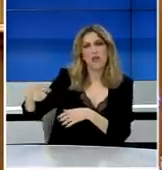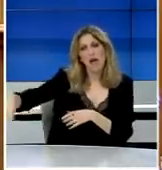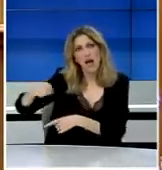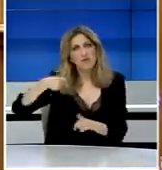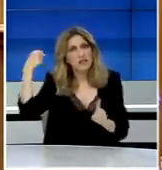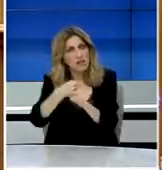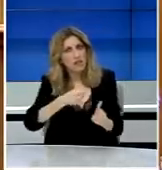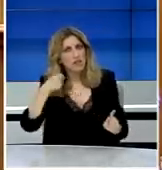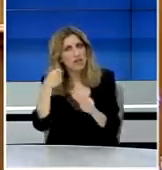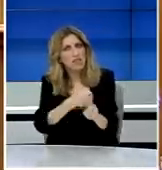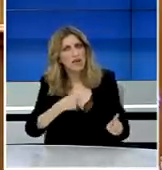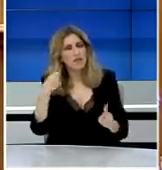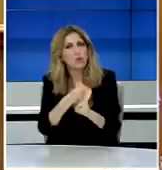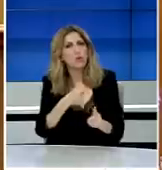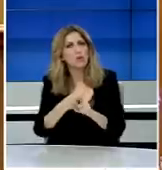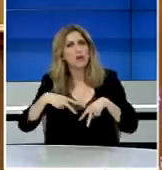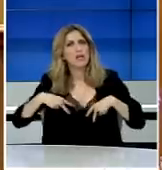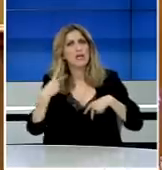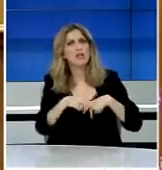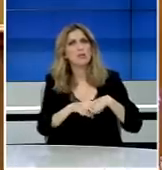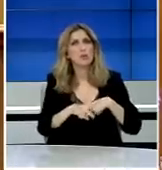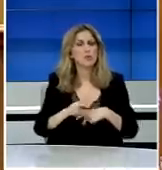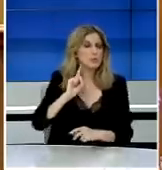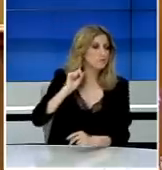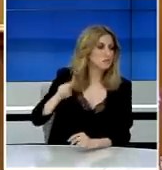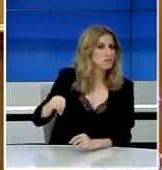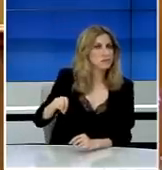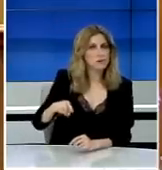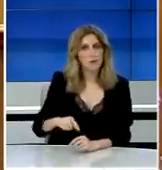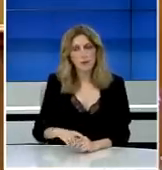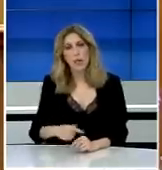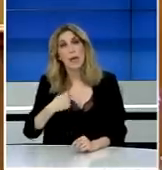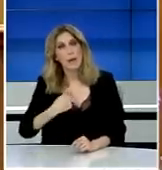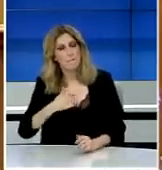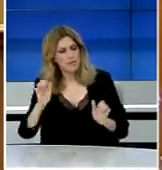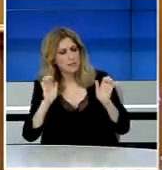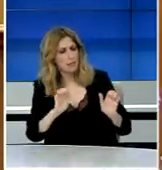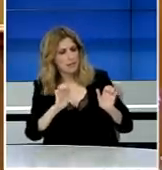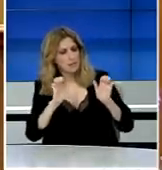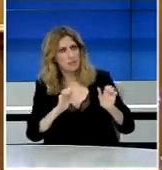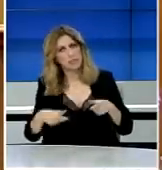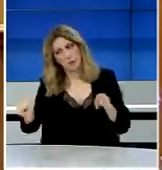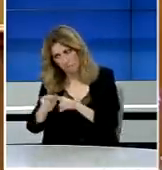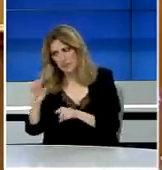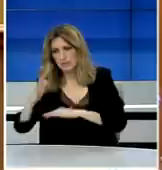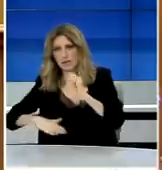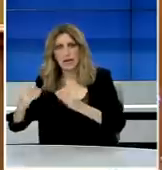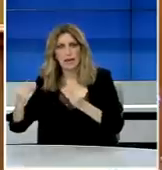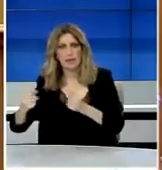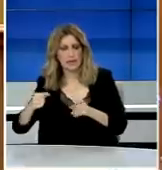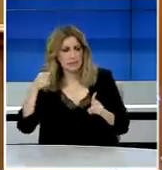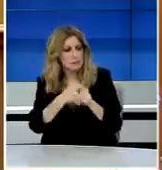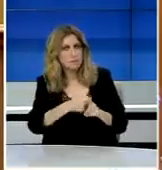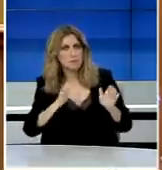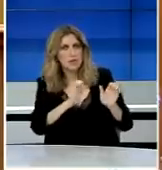πολιτισμού. Αλλά, εν πάση περιπτώσει, τα μέτρα που ανακοινώθηκαν μετά από πίεση δική μας και των καλλιτεχνών δεν καλύπτουν